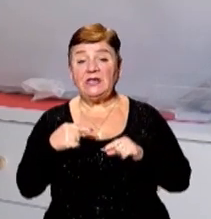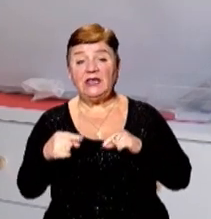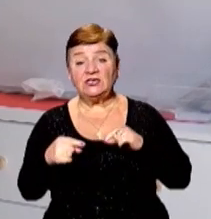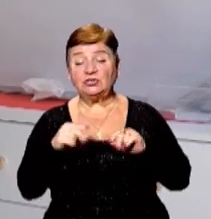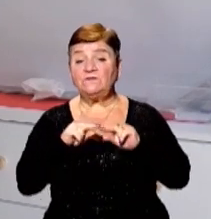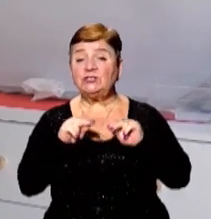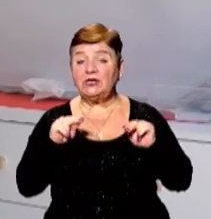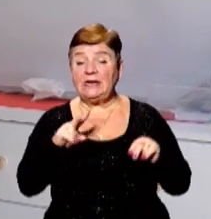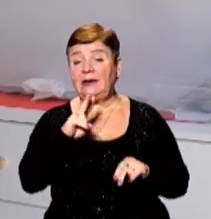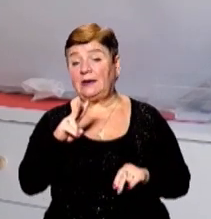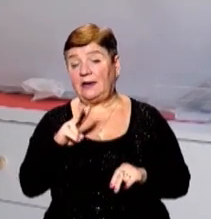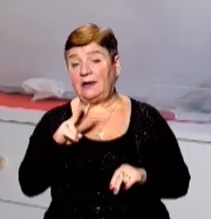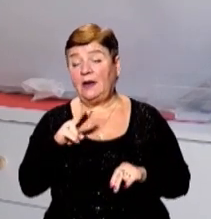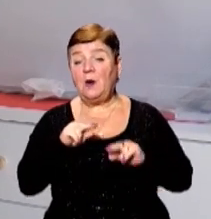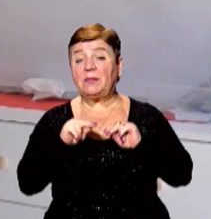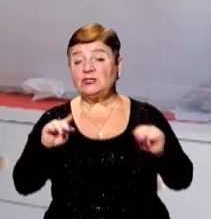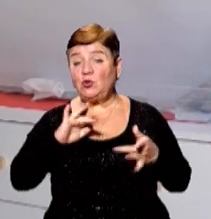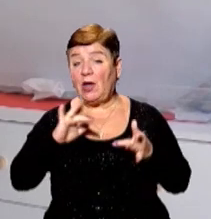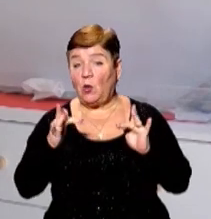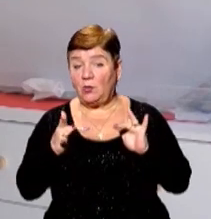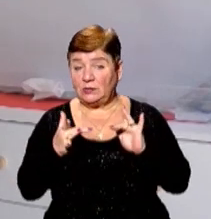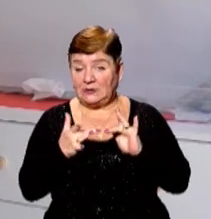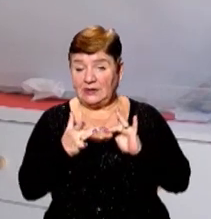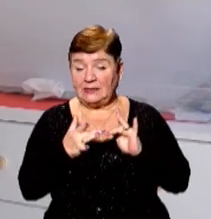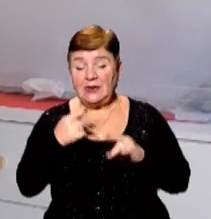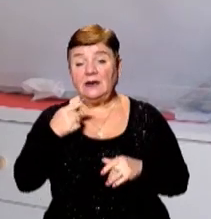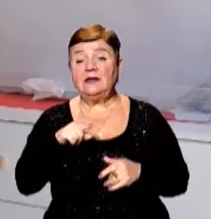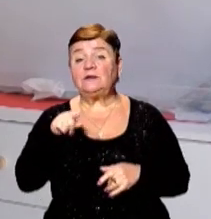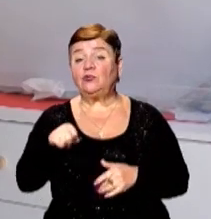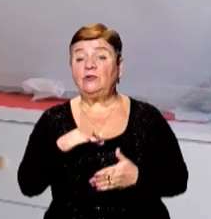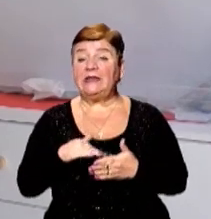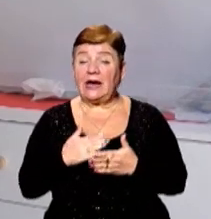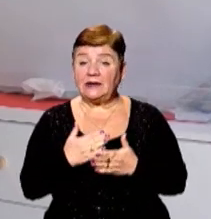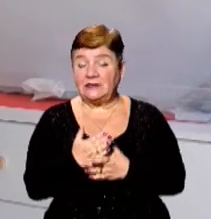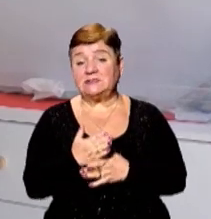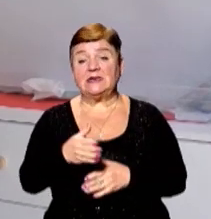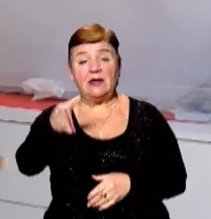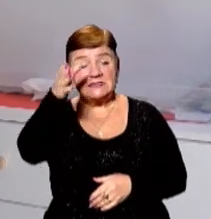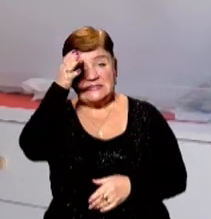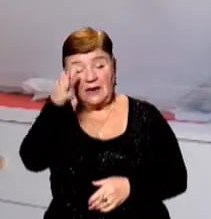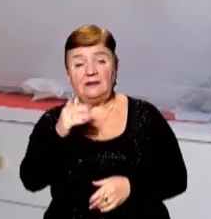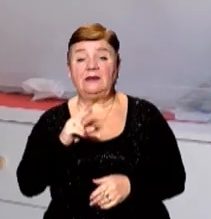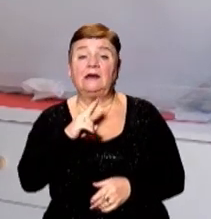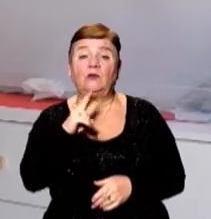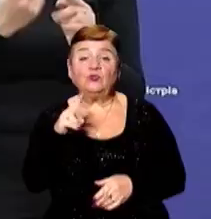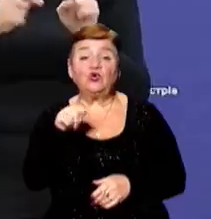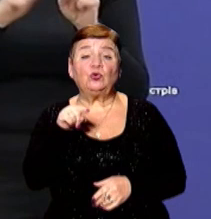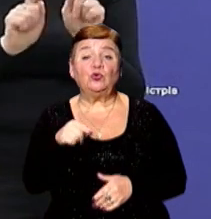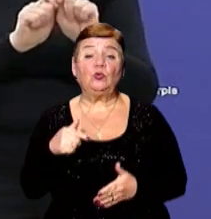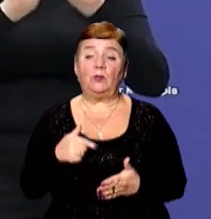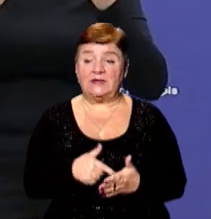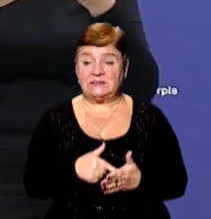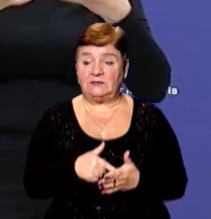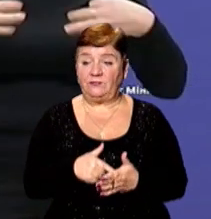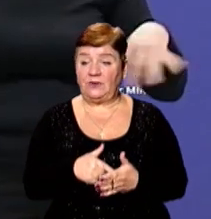який працює онлайн, і отримувати ту ж саму якість знань, ту ж саму підготовку, що і дитина, скажімо, тут у місті.